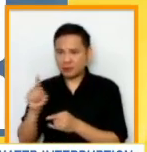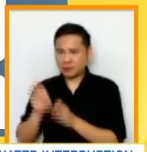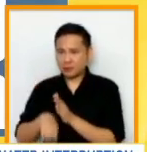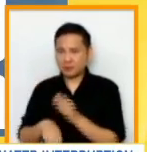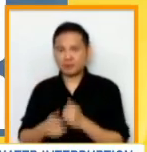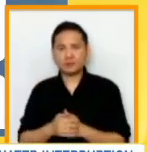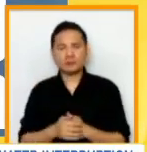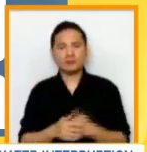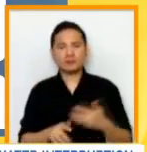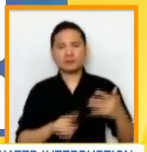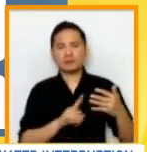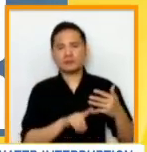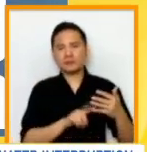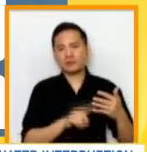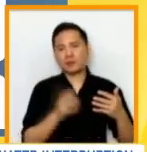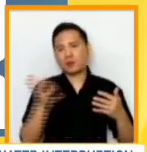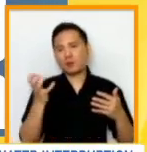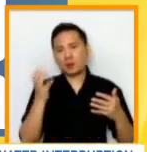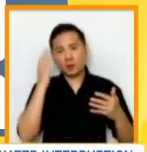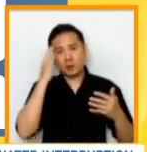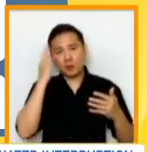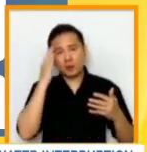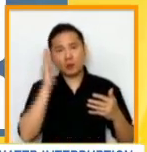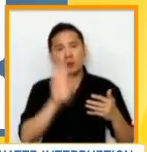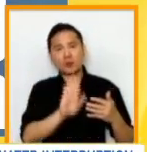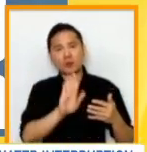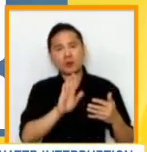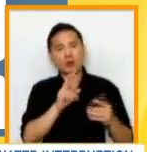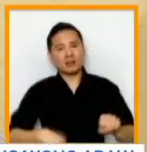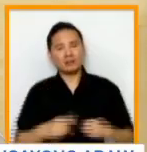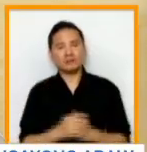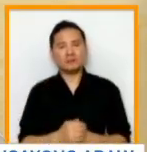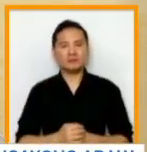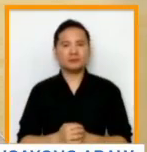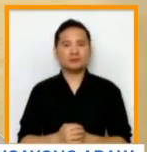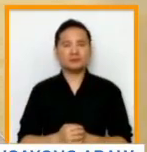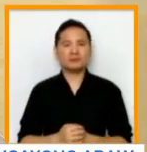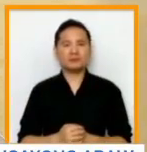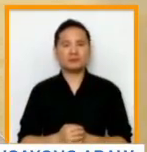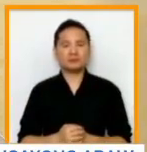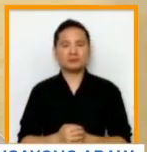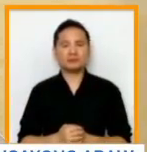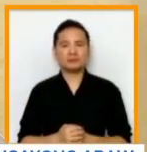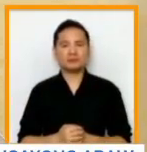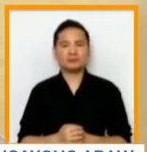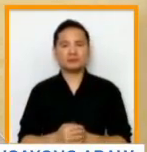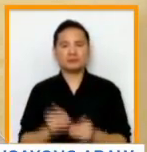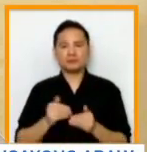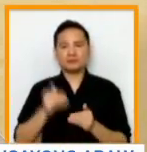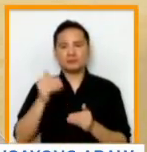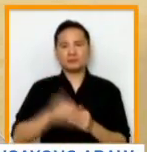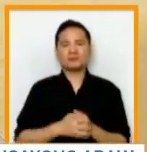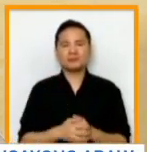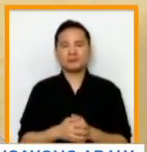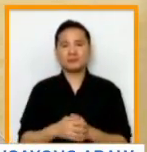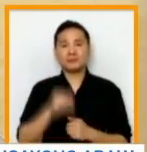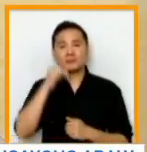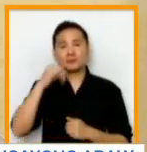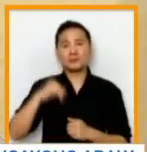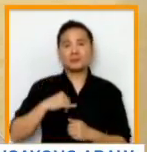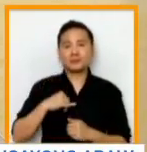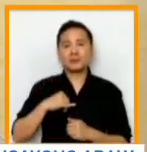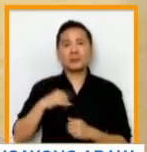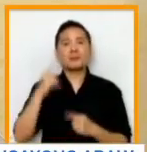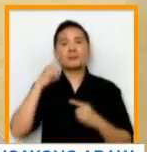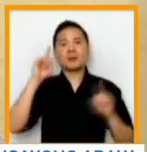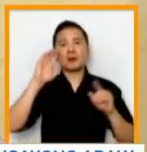mga kandidato ang stand nila sa issue sa mga pinag-aagawang teritoryo. Dumating po sa bansa kahapon ang karagdagang 1 million doses ng